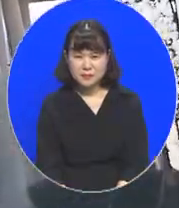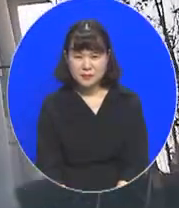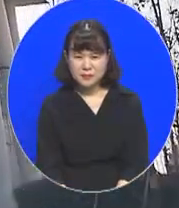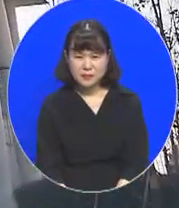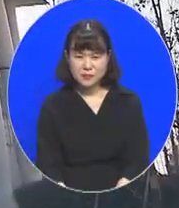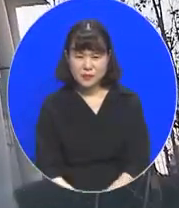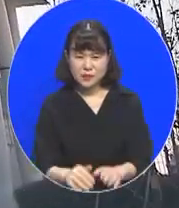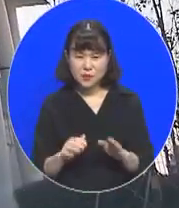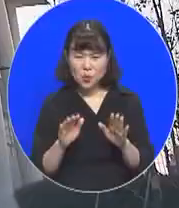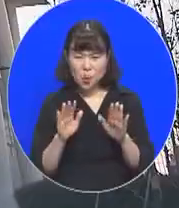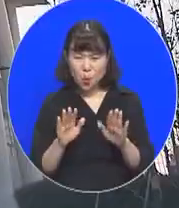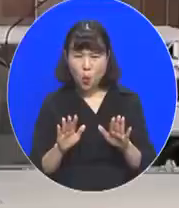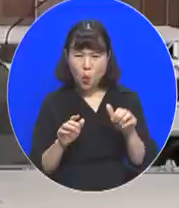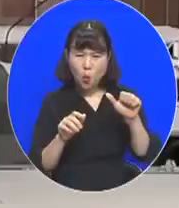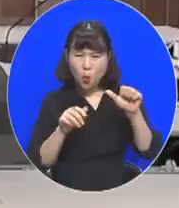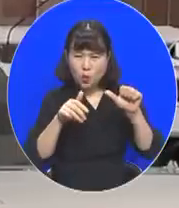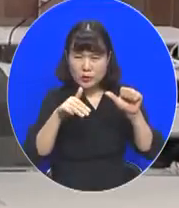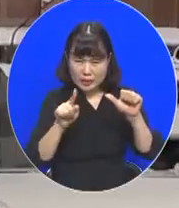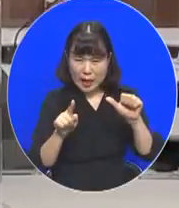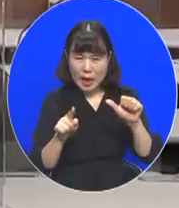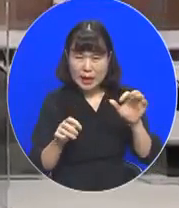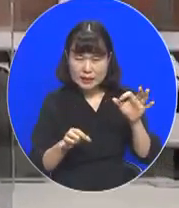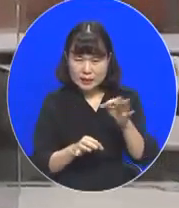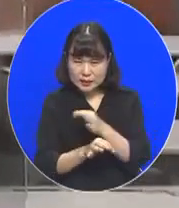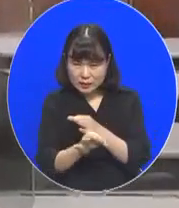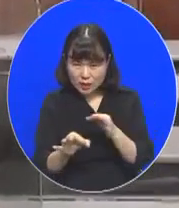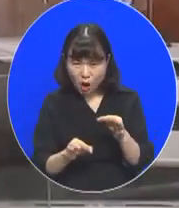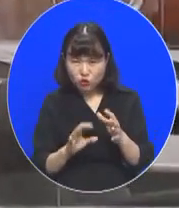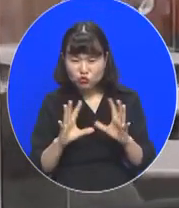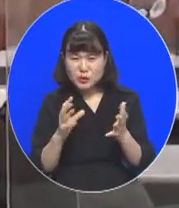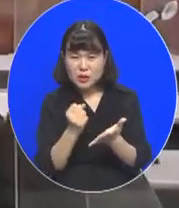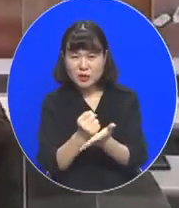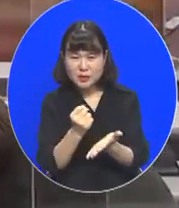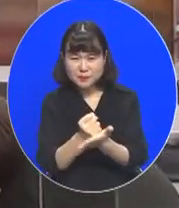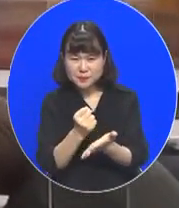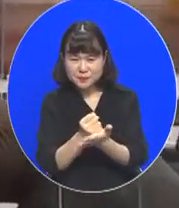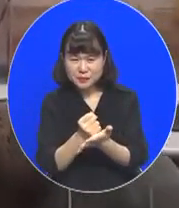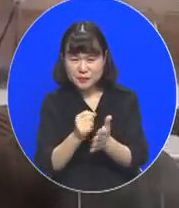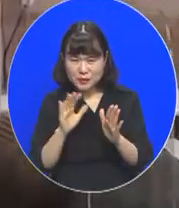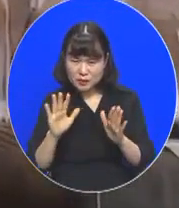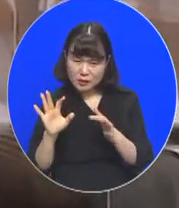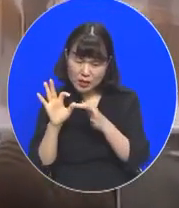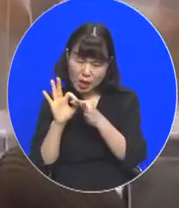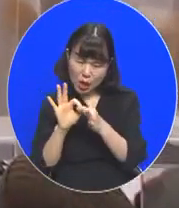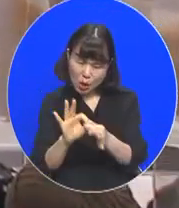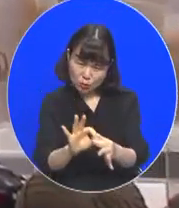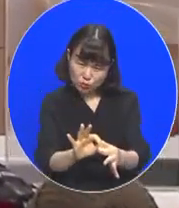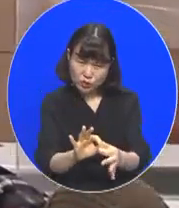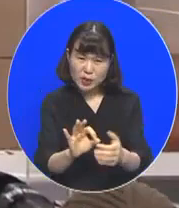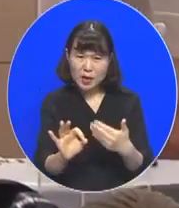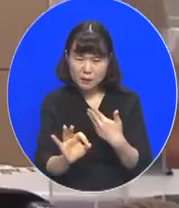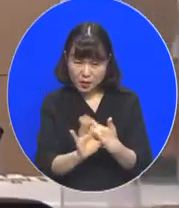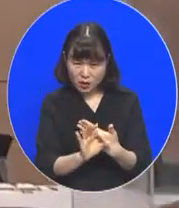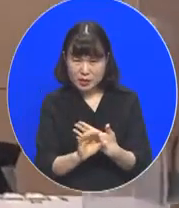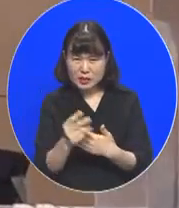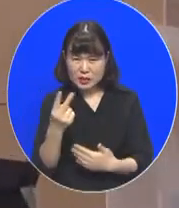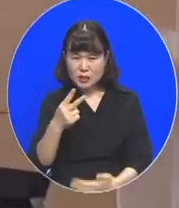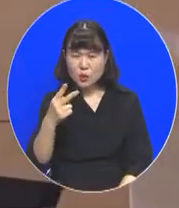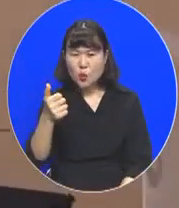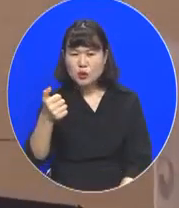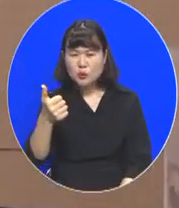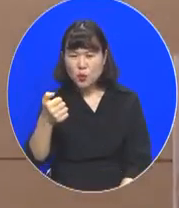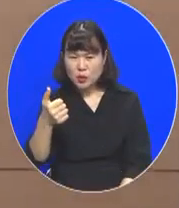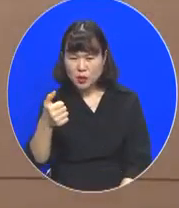올해 실시한 제5차 재정 추계 결과 국민연금 제도가 현행대로 유지되면 연금 재정은